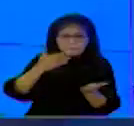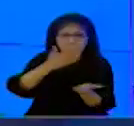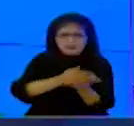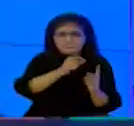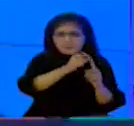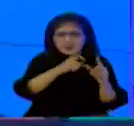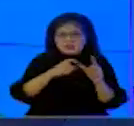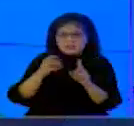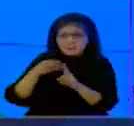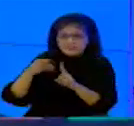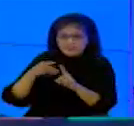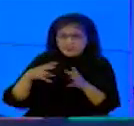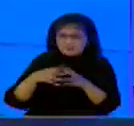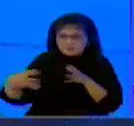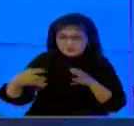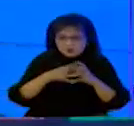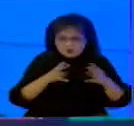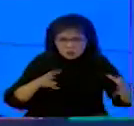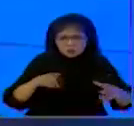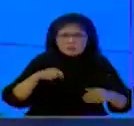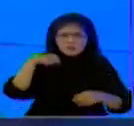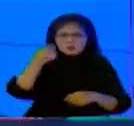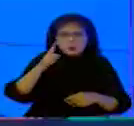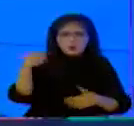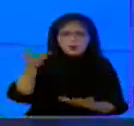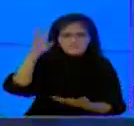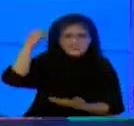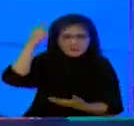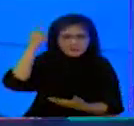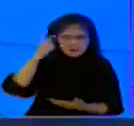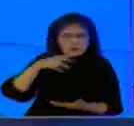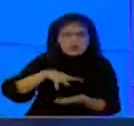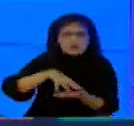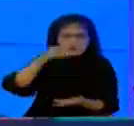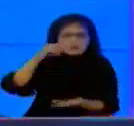pembatasan sosial berskala besar yang sudah diajukan kepada Pemprov Jawa Timur.